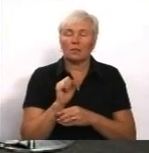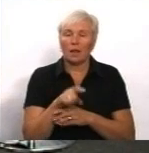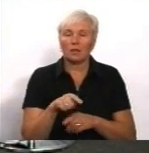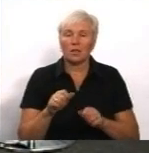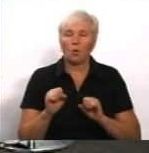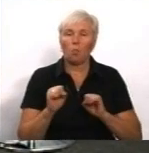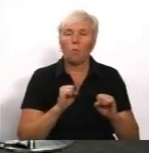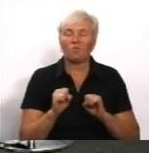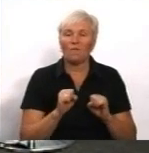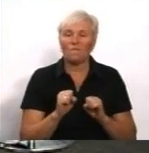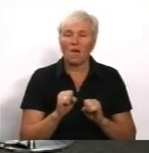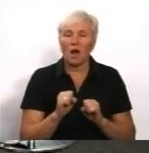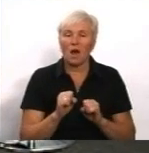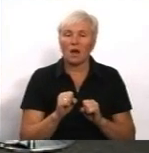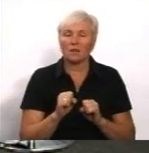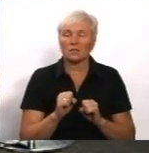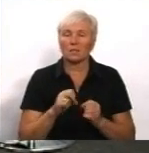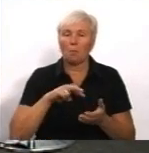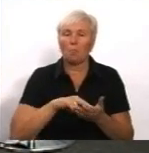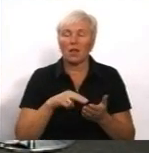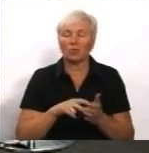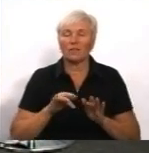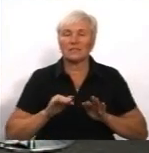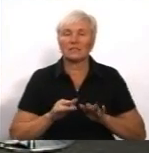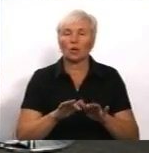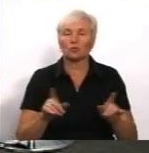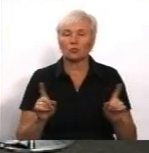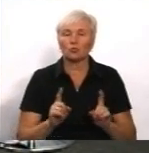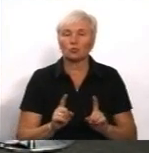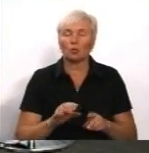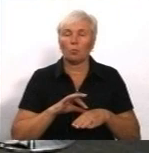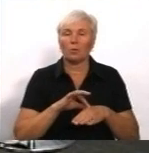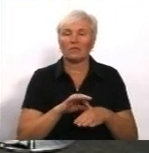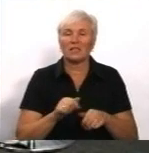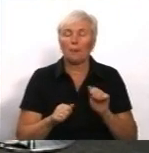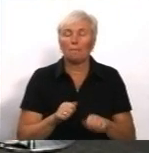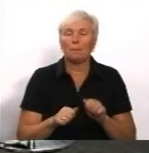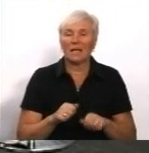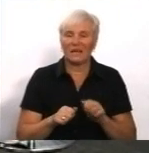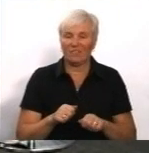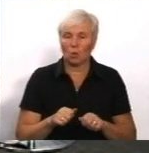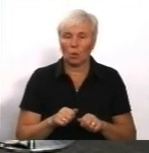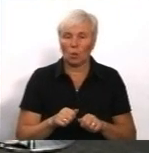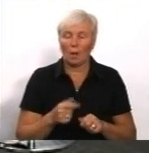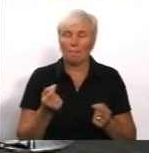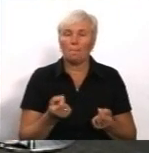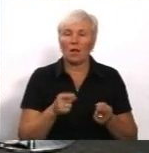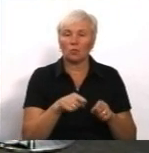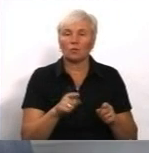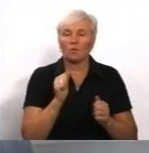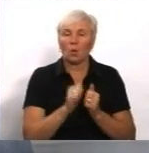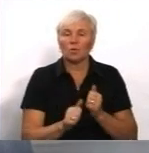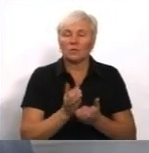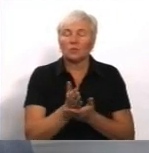планових заходів щодо проведення перевірок. І мало того, по кожній службі, як